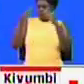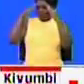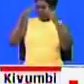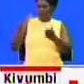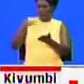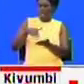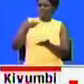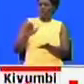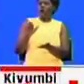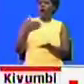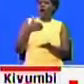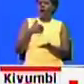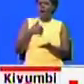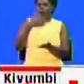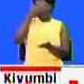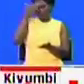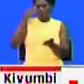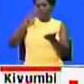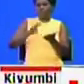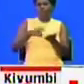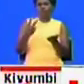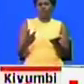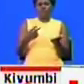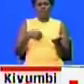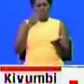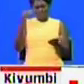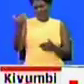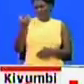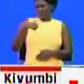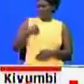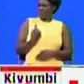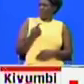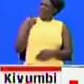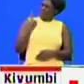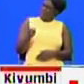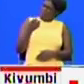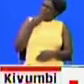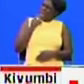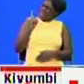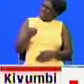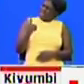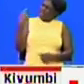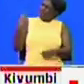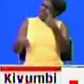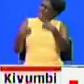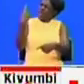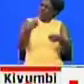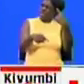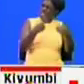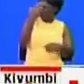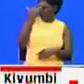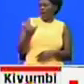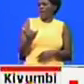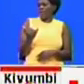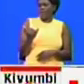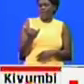to put his losing streak against the opponent to an end. Sasa nilikuwa nakaa nikijiuliza, yenda kwa goja jamaa ndio kama basi kitokea preliminary